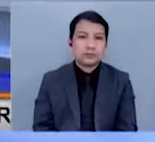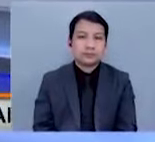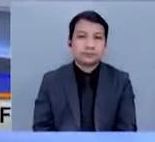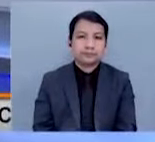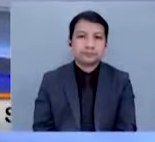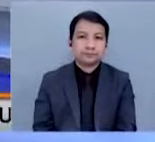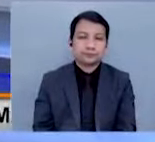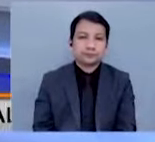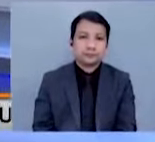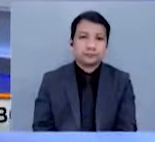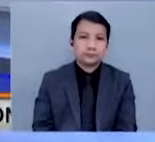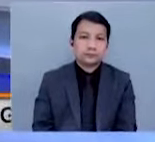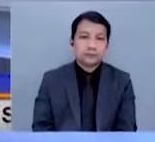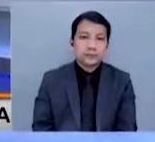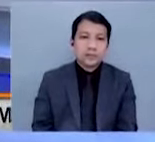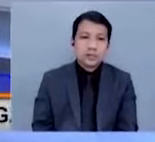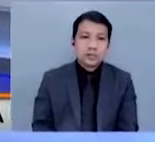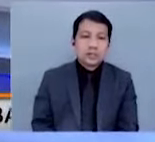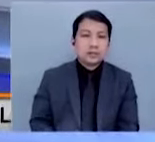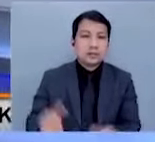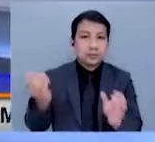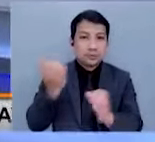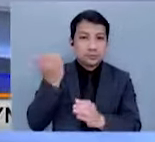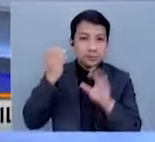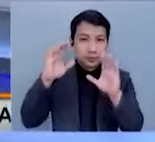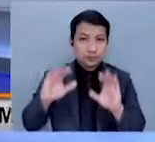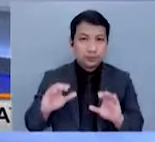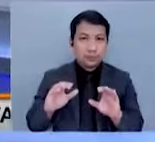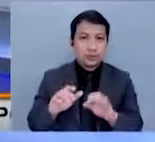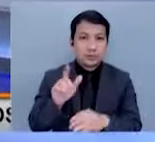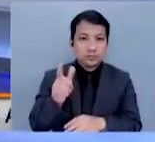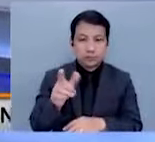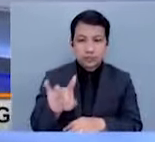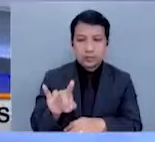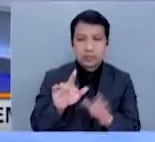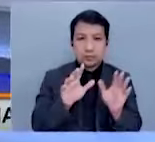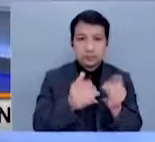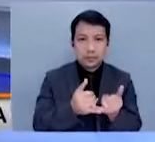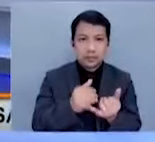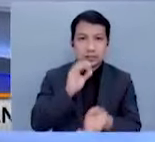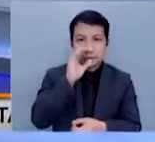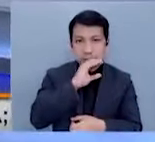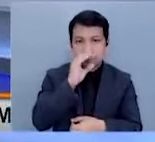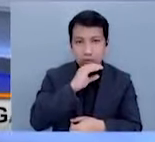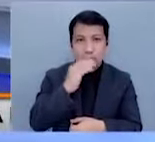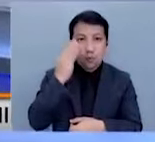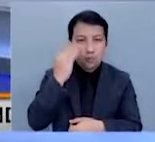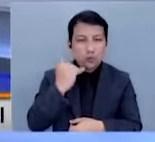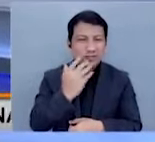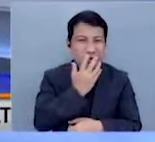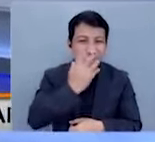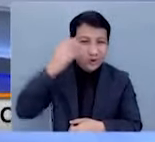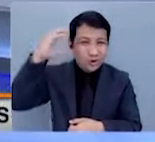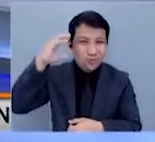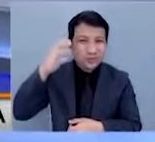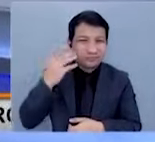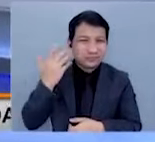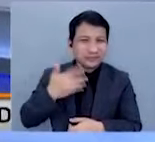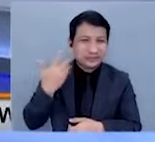Isinailalim na sa state of calamity ang 28 barangay sa Cebu City dahil sa matinding epekto ng El